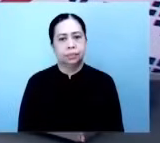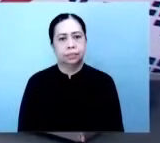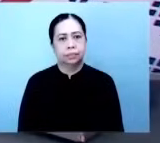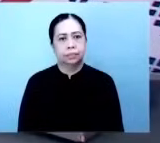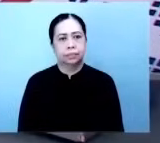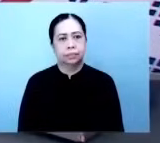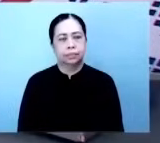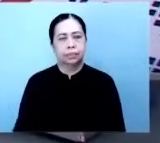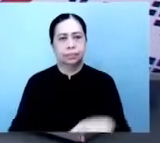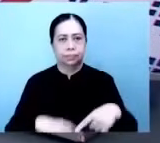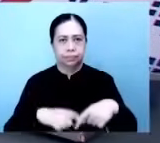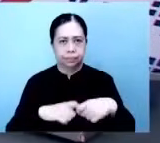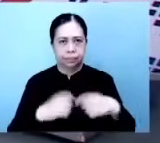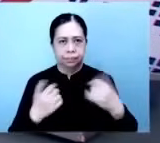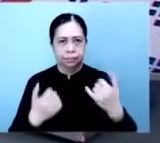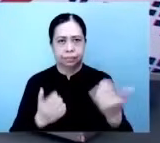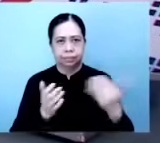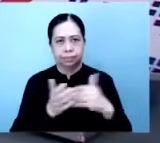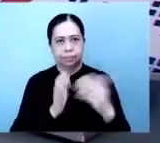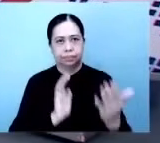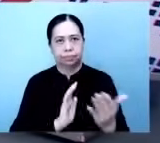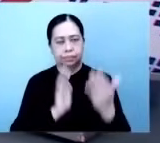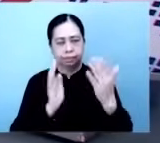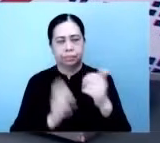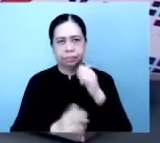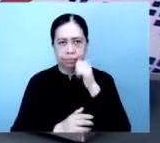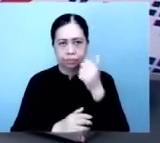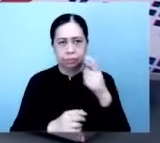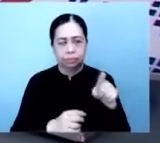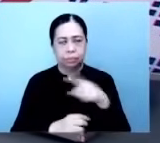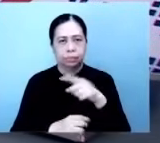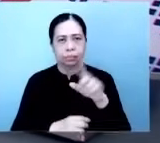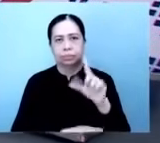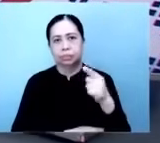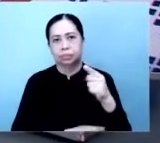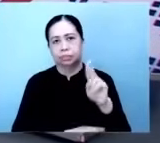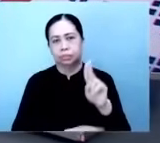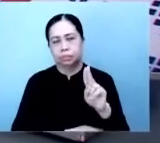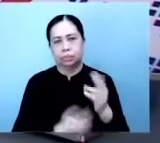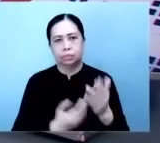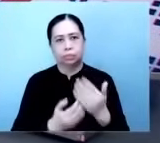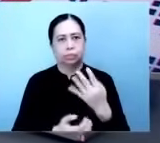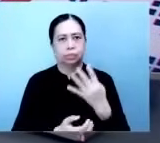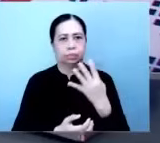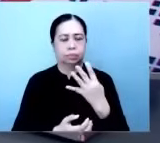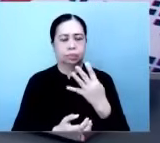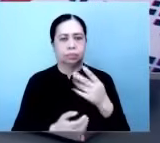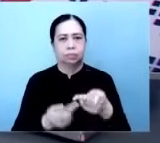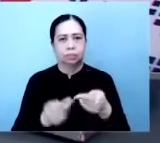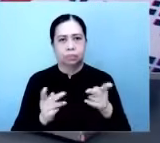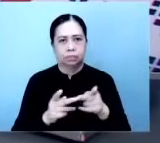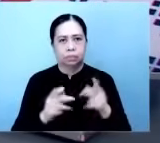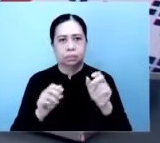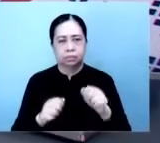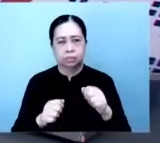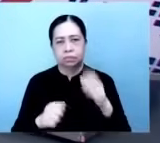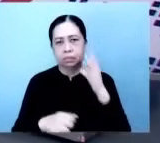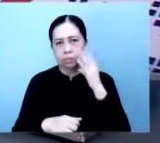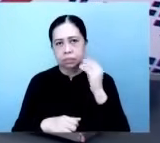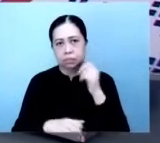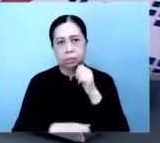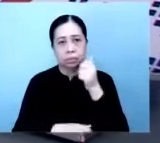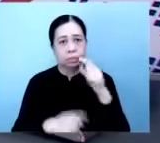Nagsuspindi na ng face-to-face classes bukas ang ilang lokal na pamahalaan. Halos 40 lugar sa bansa ang posibleng makaranas bukas ng